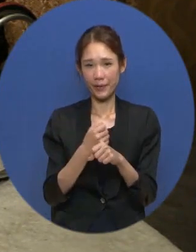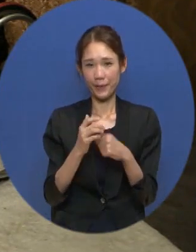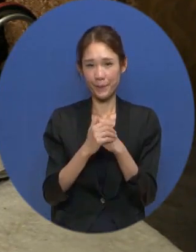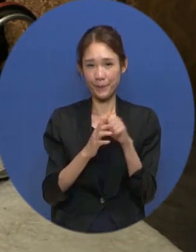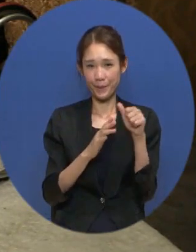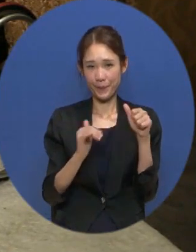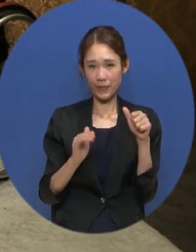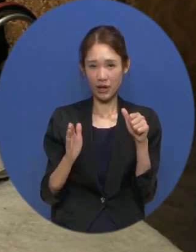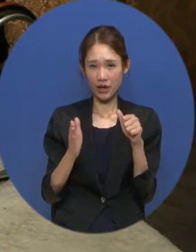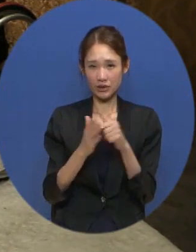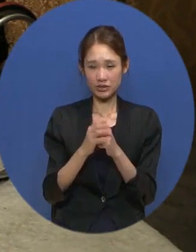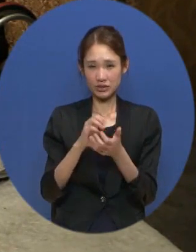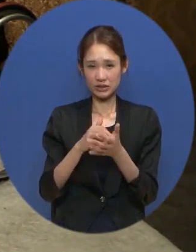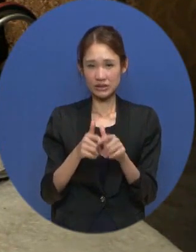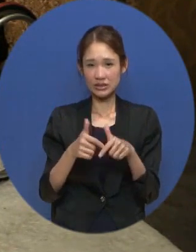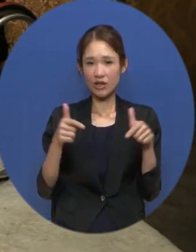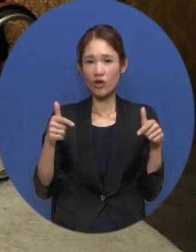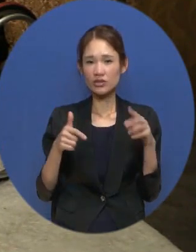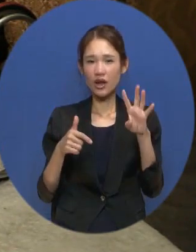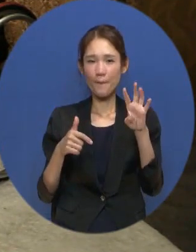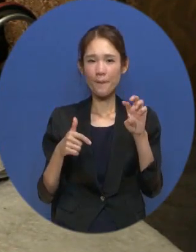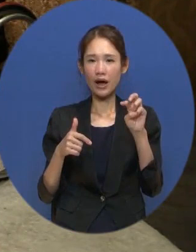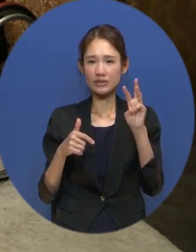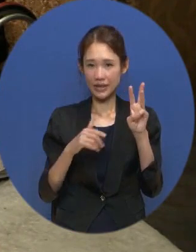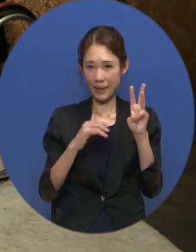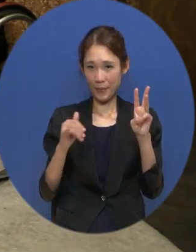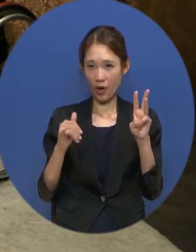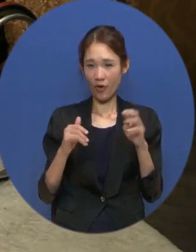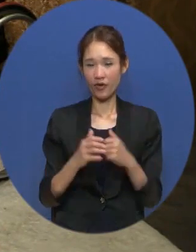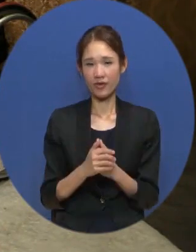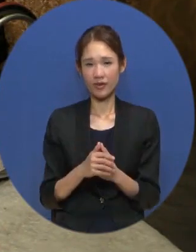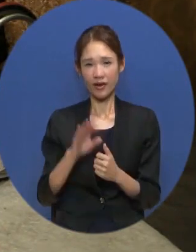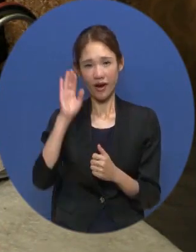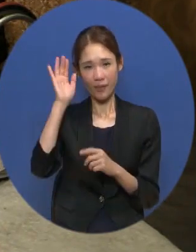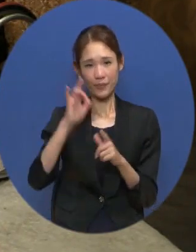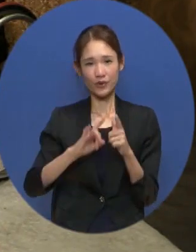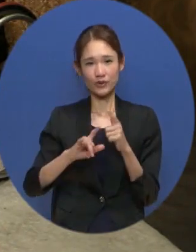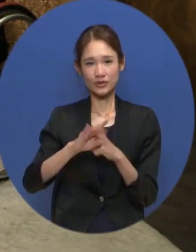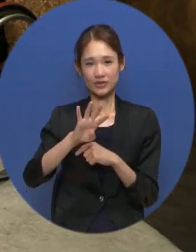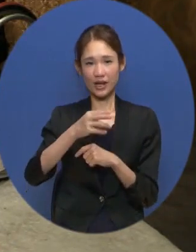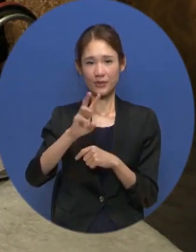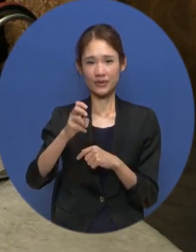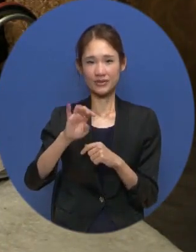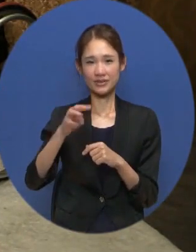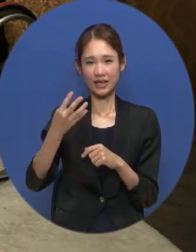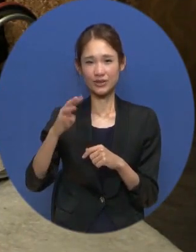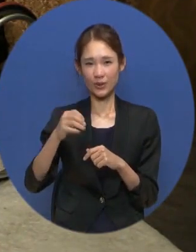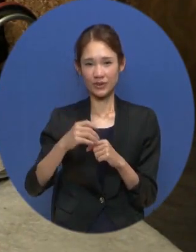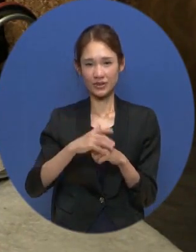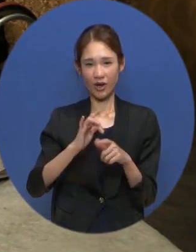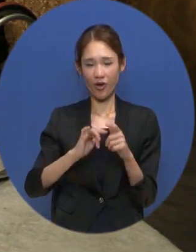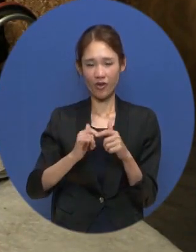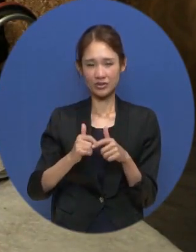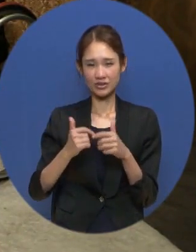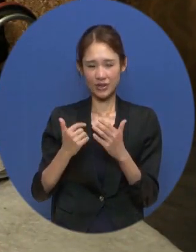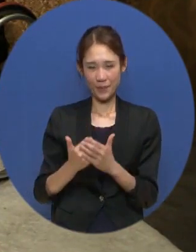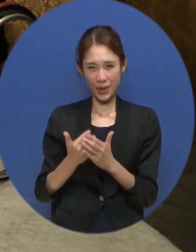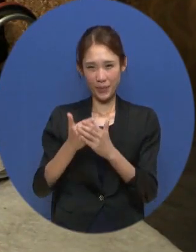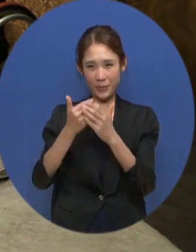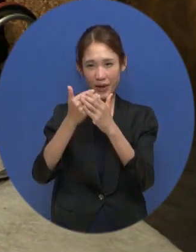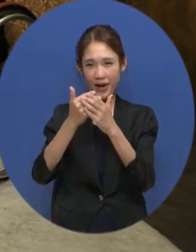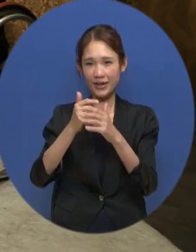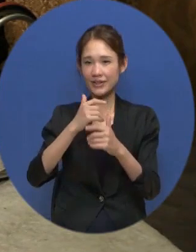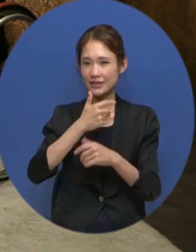5명 시작했다가 지금 이제 43명 좀 늘었죠. 아, 예. 앞으로는 이제 또 430명, 4,300명까지 네, 커 나갈 이제